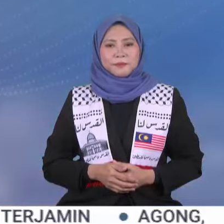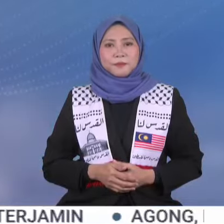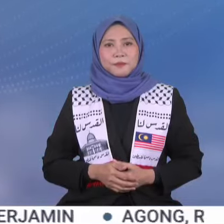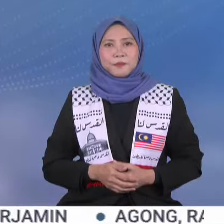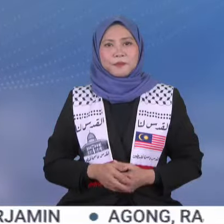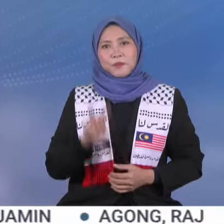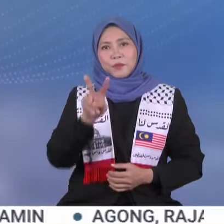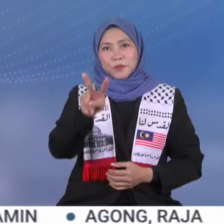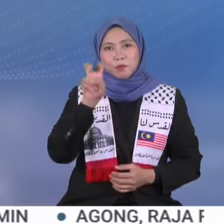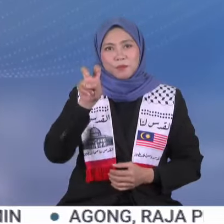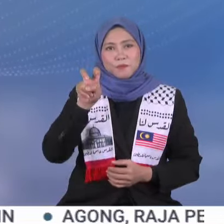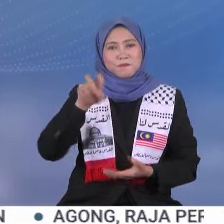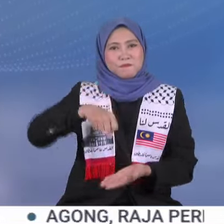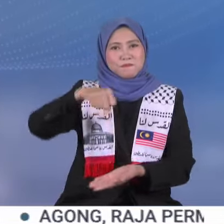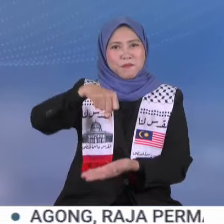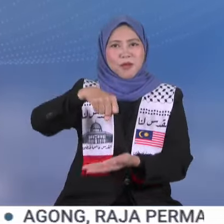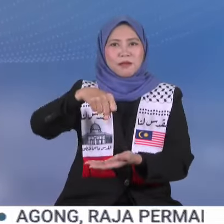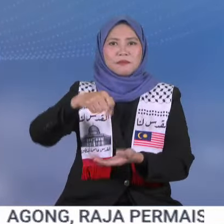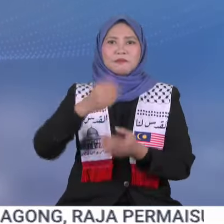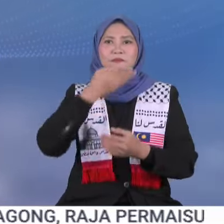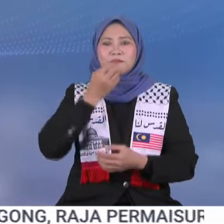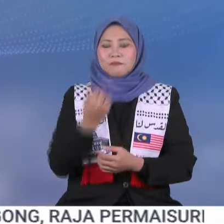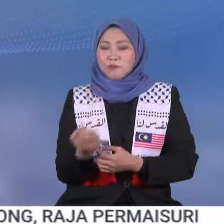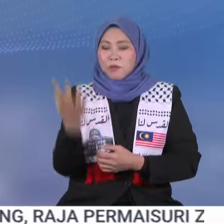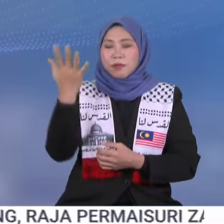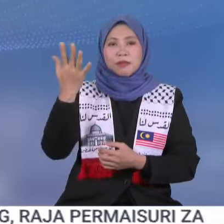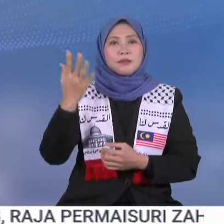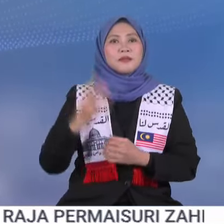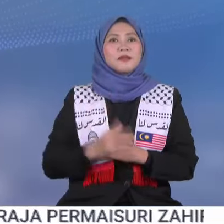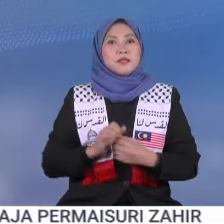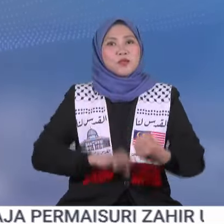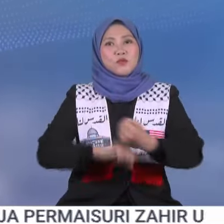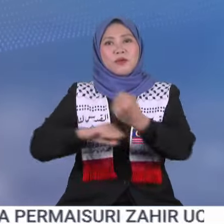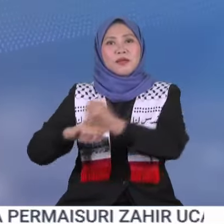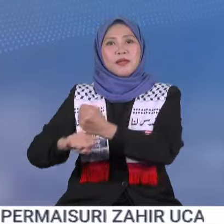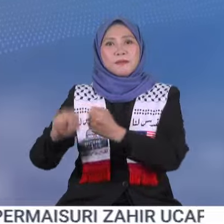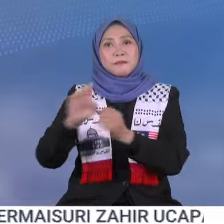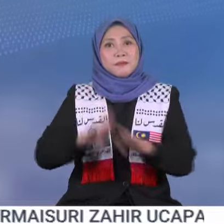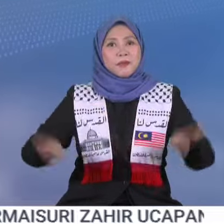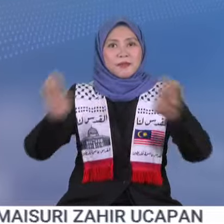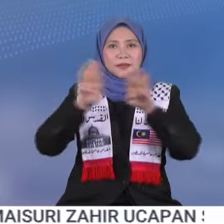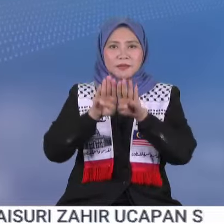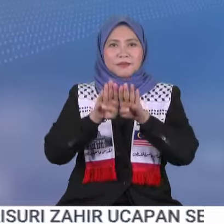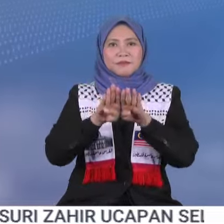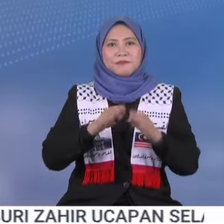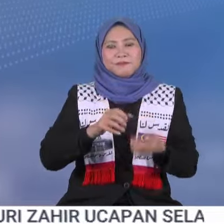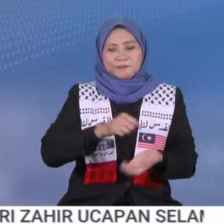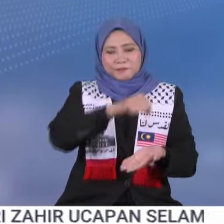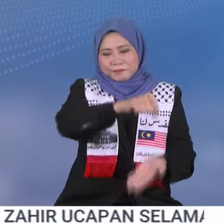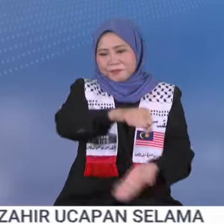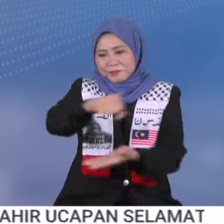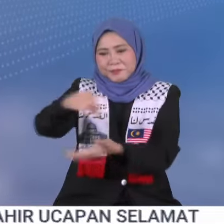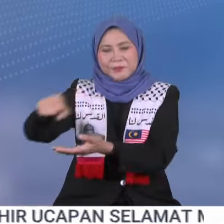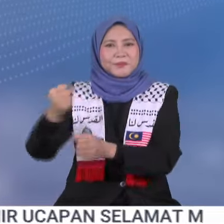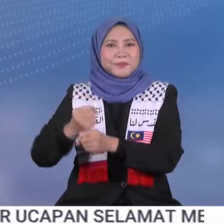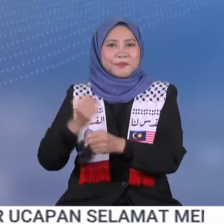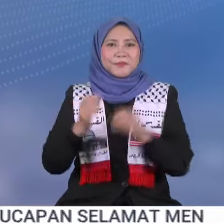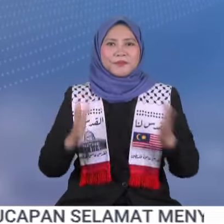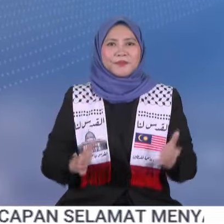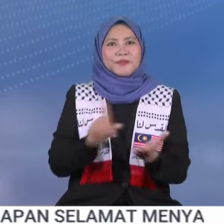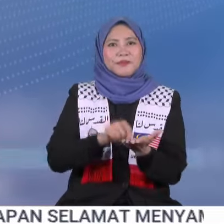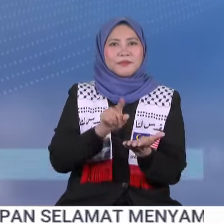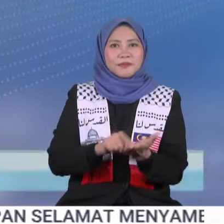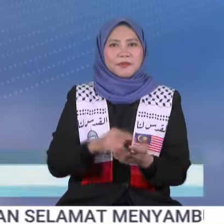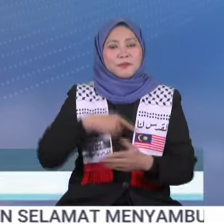sebanyak 200 pek juadah berbuka puasa sumbangan berita ewal semasa mula diagihkan kepada petugas media program tradisi ini